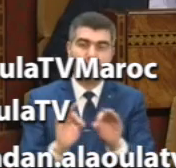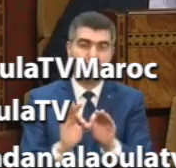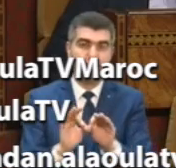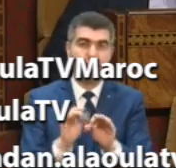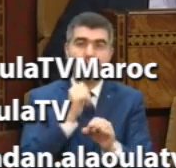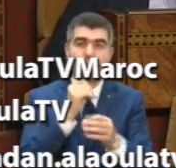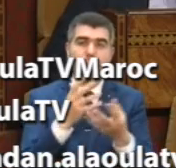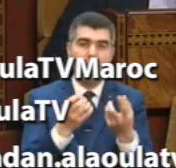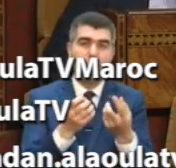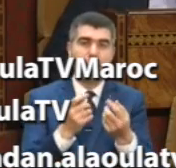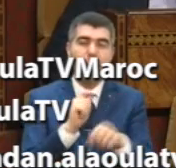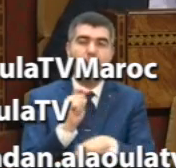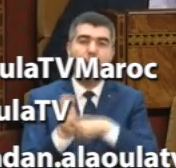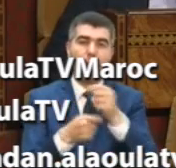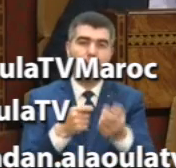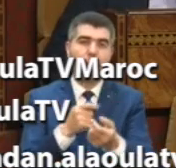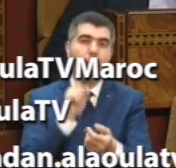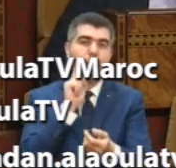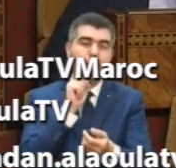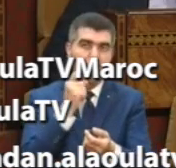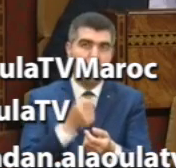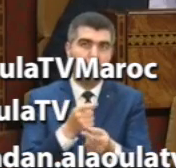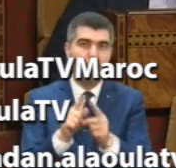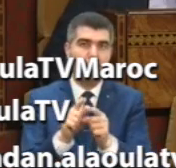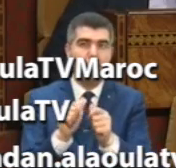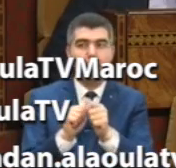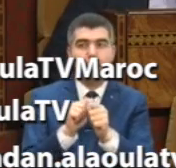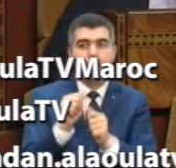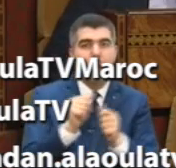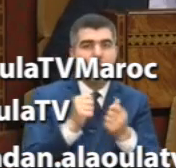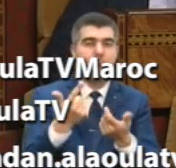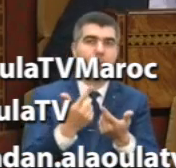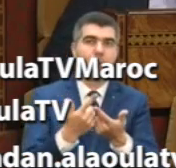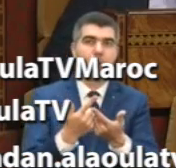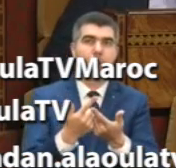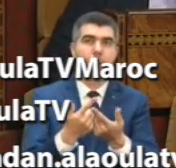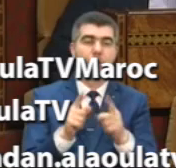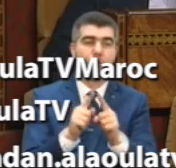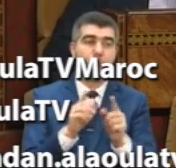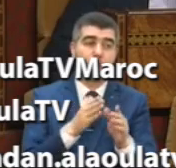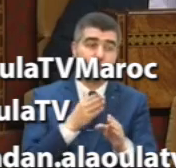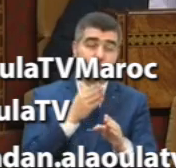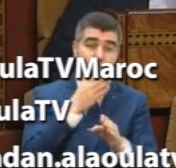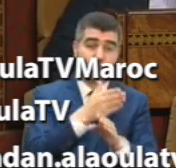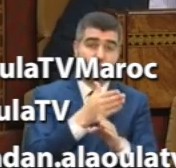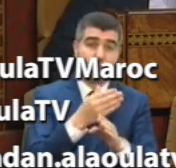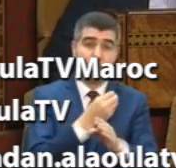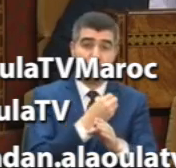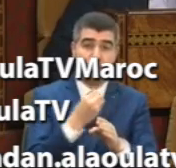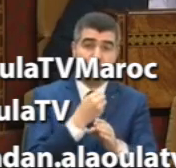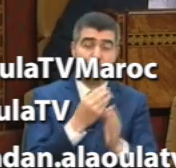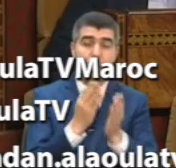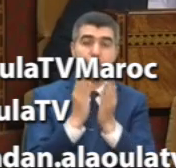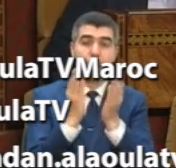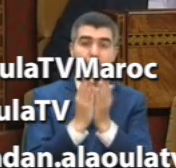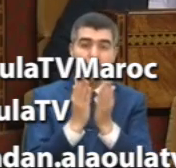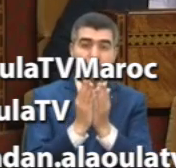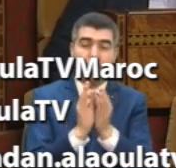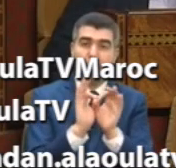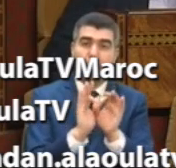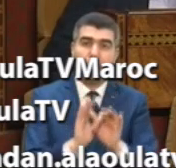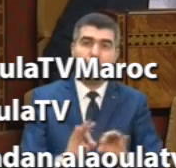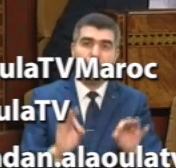تعاني المرأة القروية من عزلات خطيرة في الولوج إلى الخدمات العمومية الأساسية، حيث